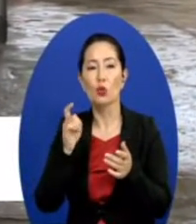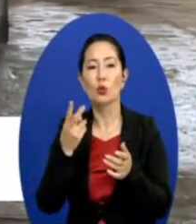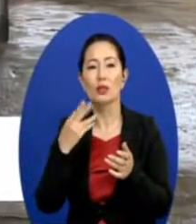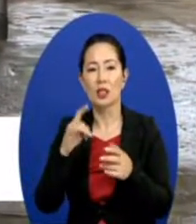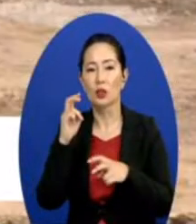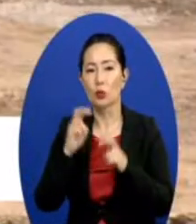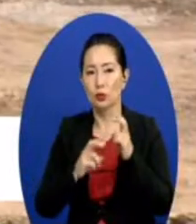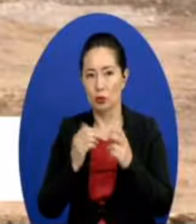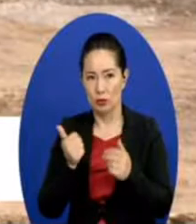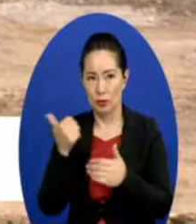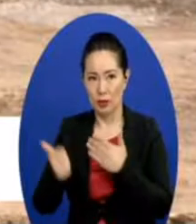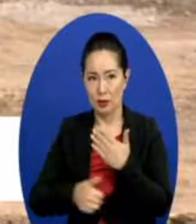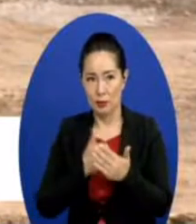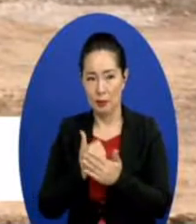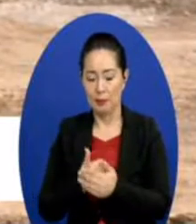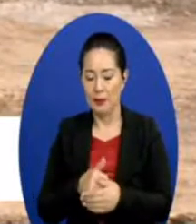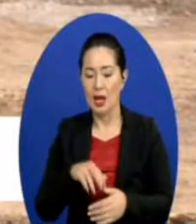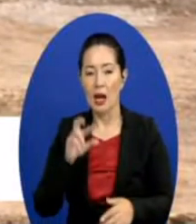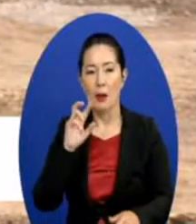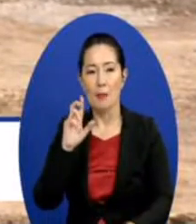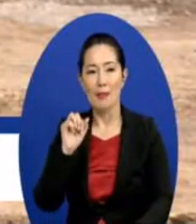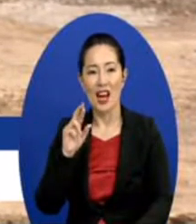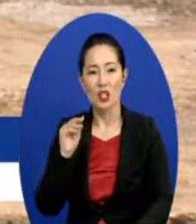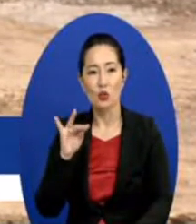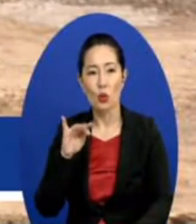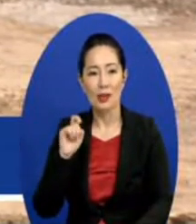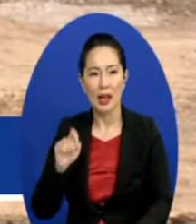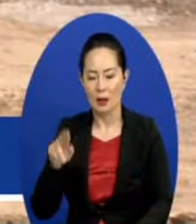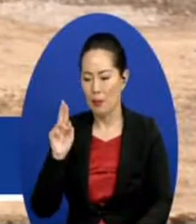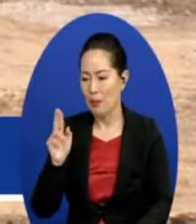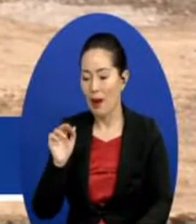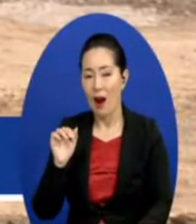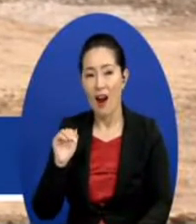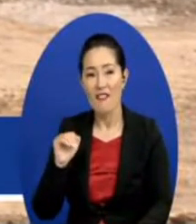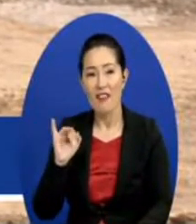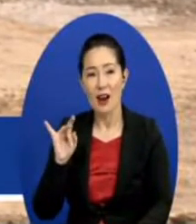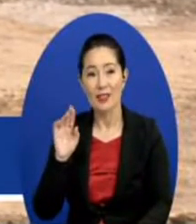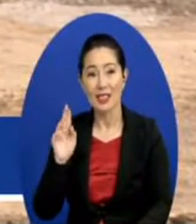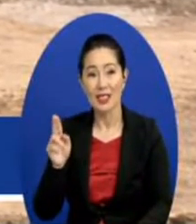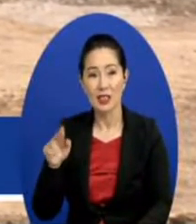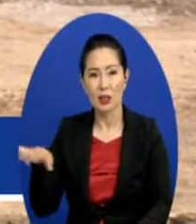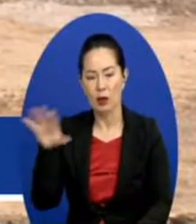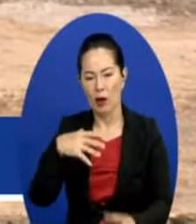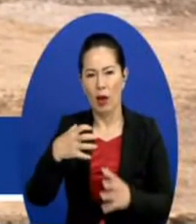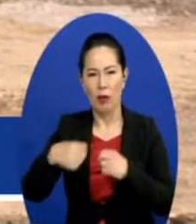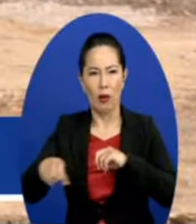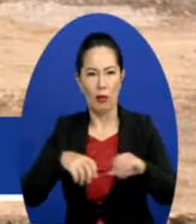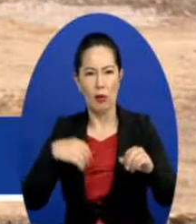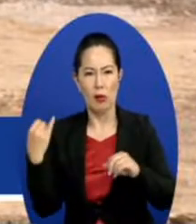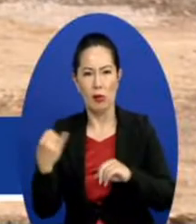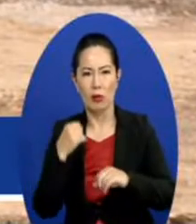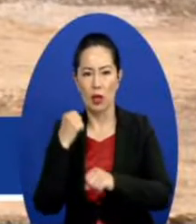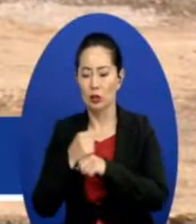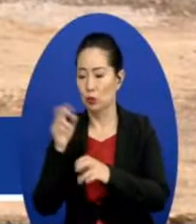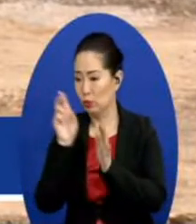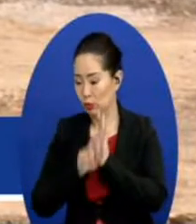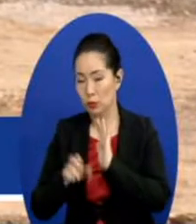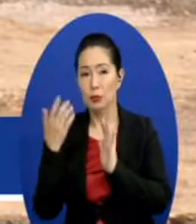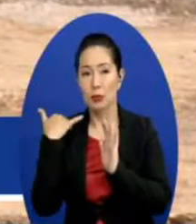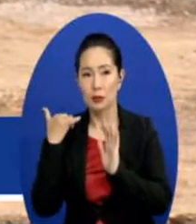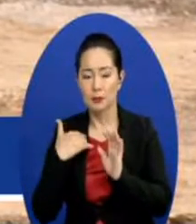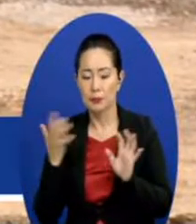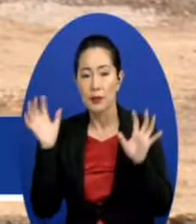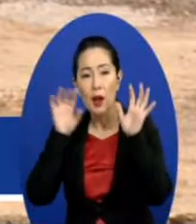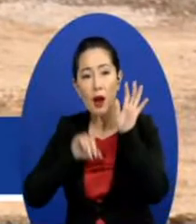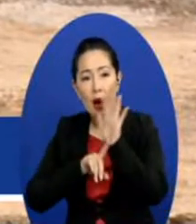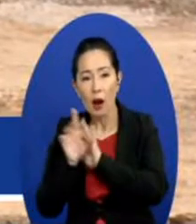байна. Баяжуулах фабрикууд нэлээд удаан хугацаанд бол ажиллаагүй байсан. За хамгийн сүүлд болохоо танилцчихсан. Дээрээс нь одоо сая бол манайх нэг